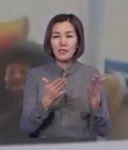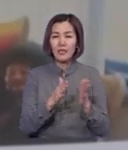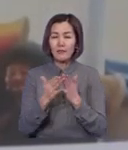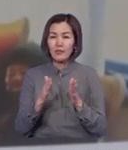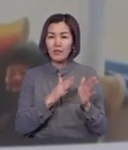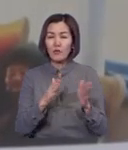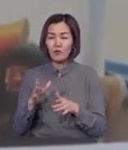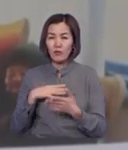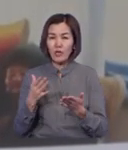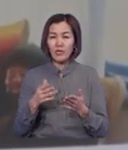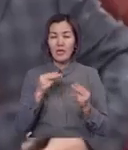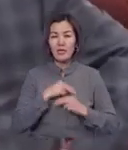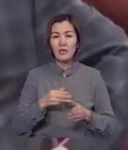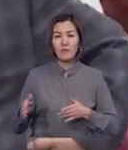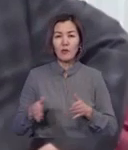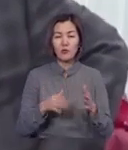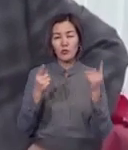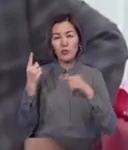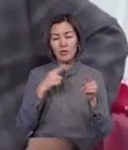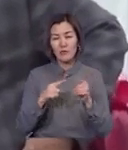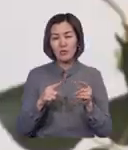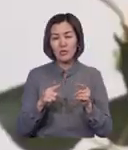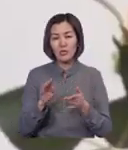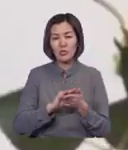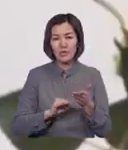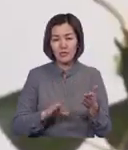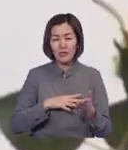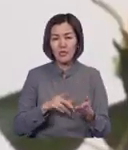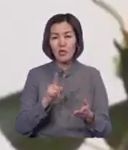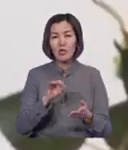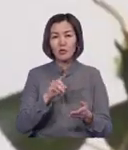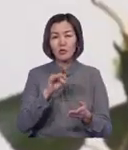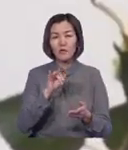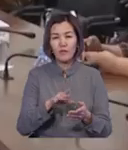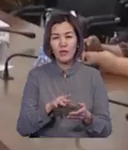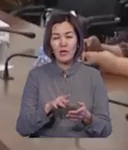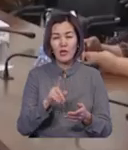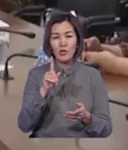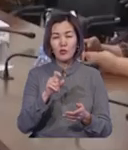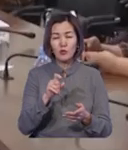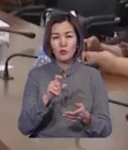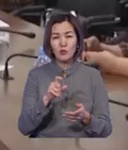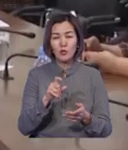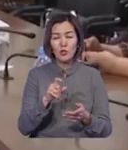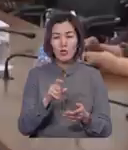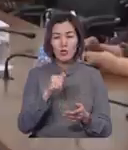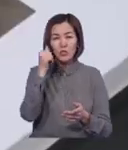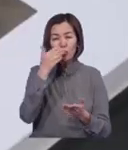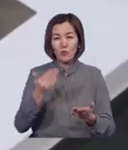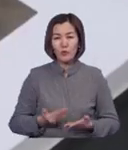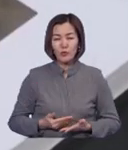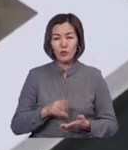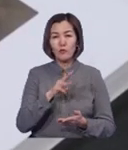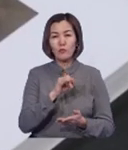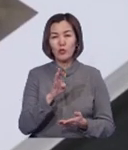бастауындағы диктордың еңбек жолы шығармашылығы басылған. Зұлқия Мұқанқызы ғасыр куәгері. Ол Мұхтар Әуезовтің көзін